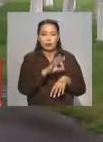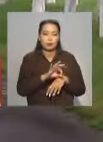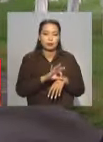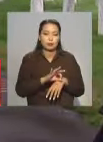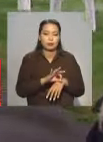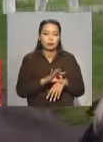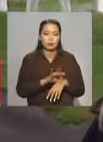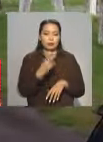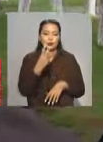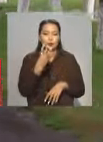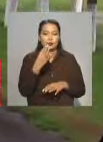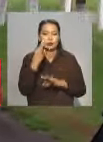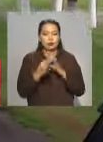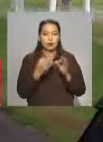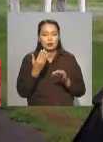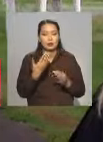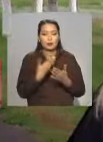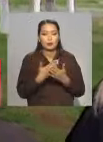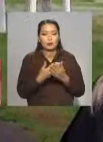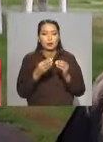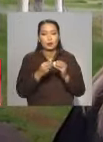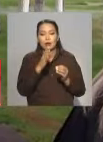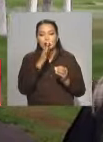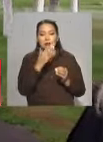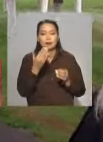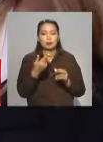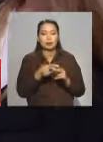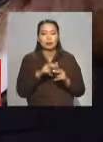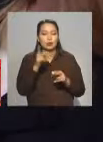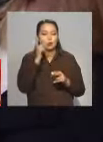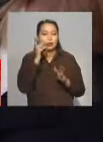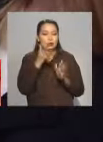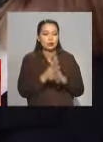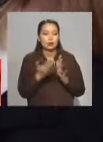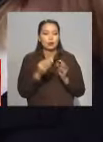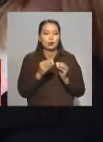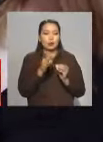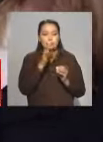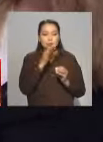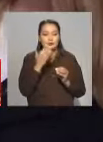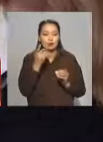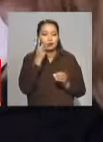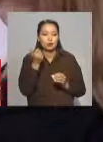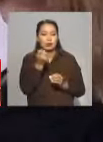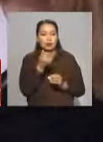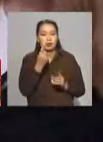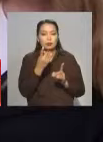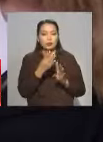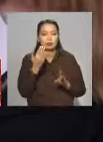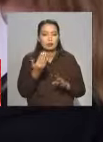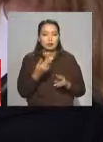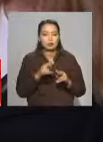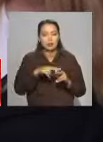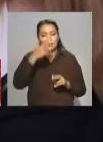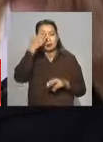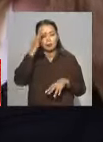Мен 24 сағатын, примерно 10 сағатын, 8 сағат телефон өтсем. 10 сағат шұқылғаннан кейін ең біріншісінде азап бас ауыру